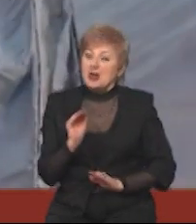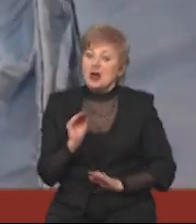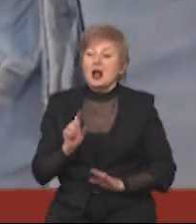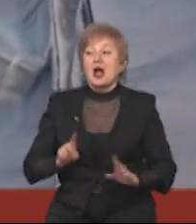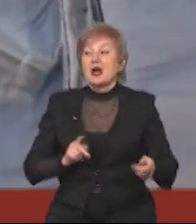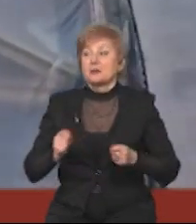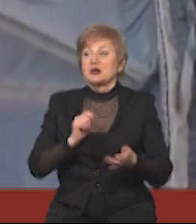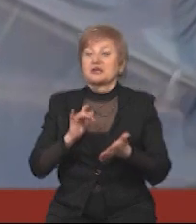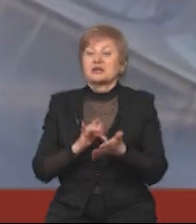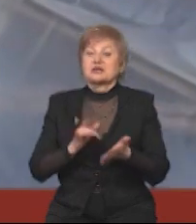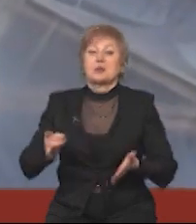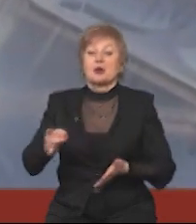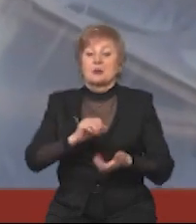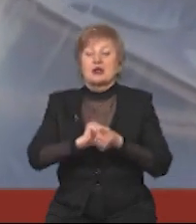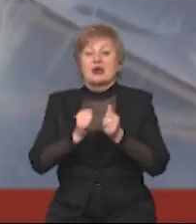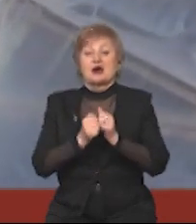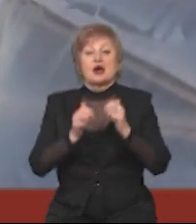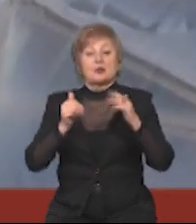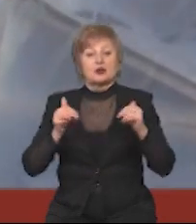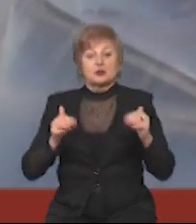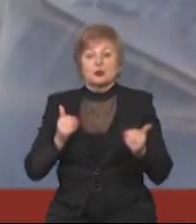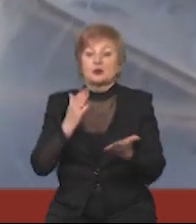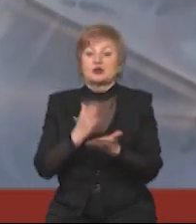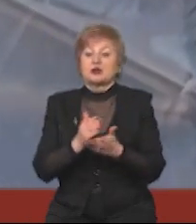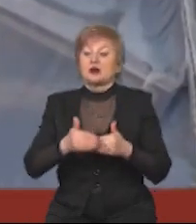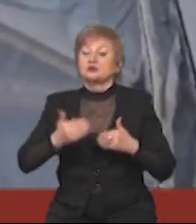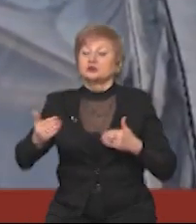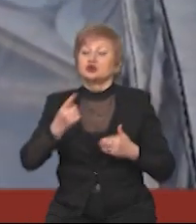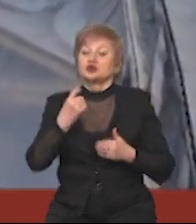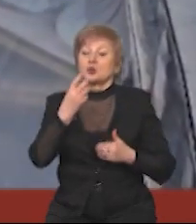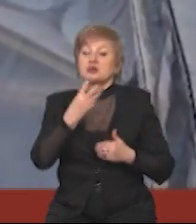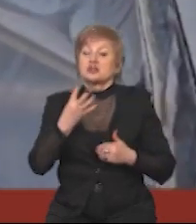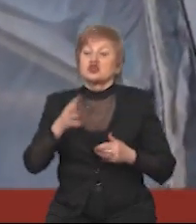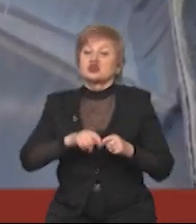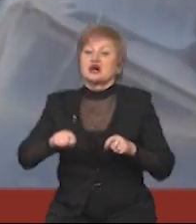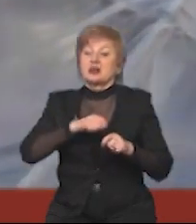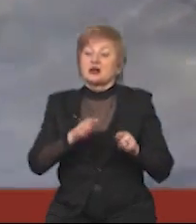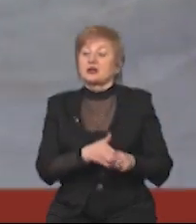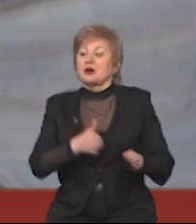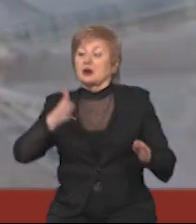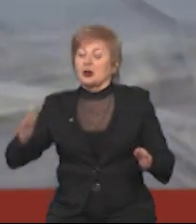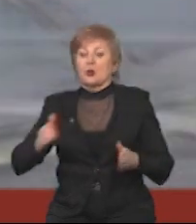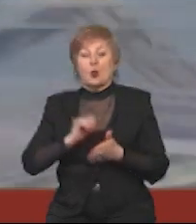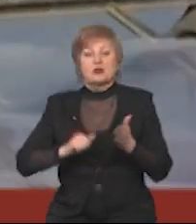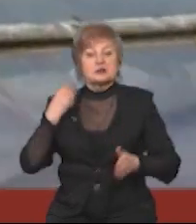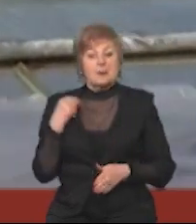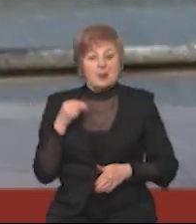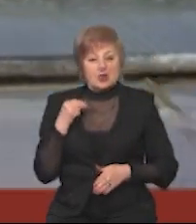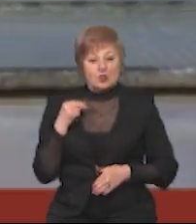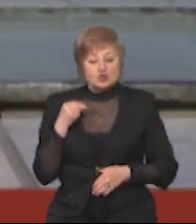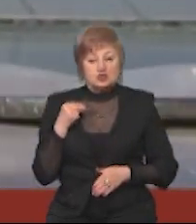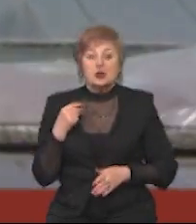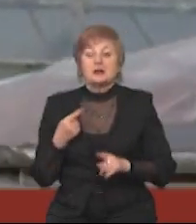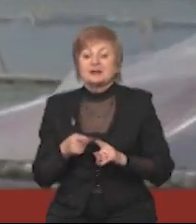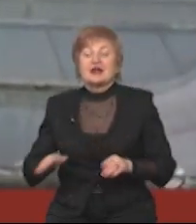Адміністративний центр району місто Кам'янка-Дніпровська розташована за 134 кілометри від обласного центру міста Запоріжжя.